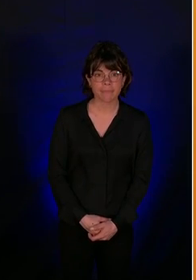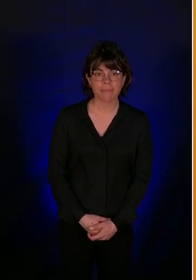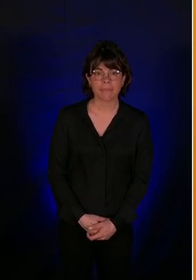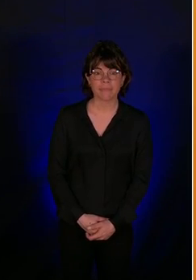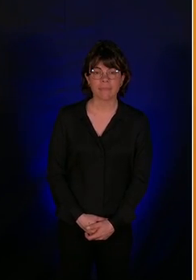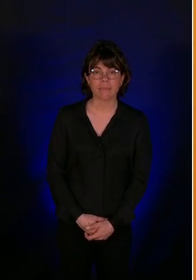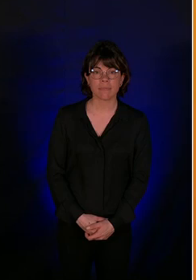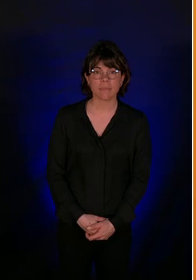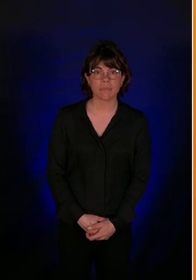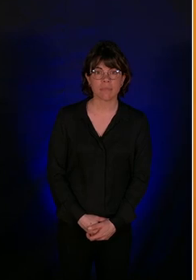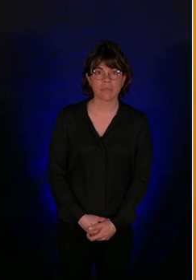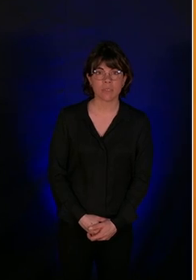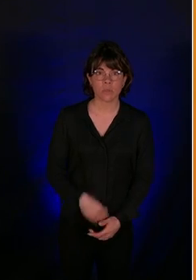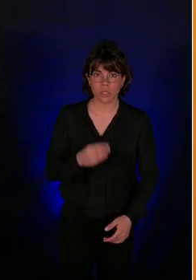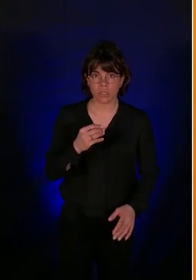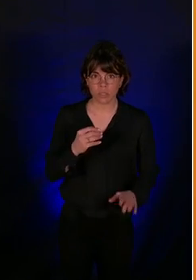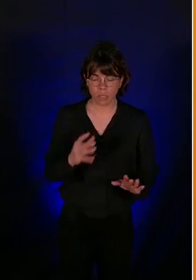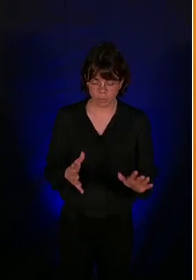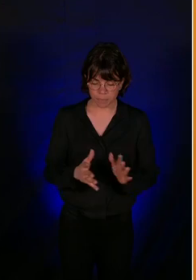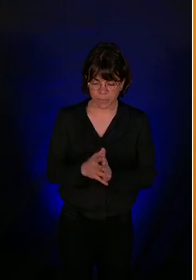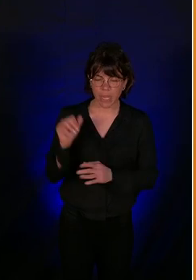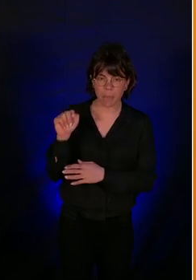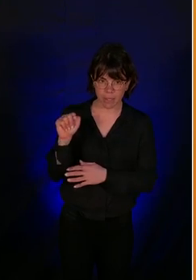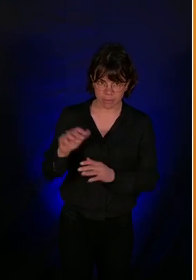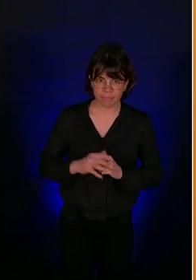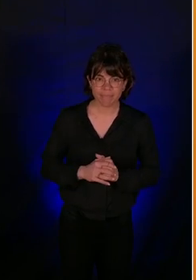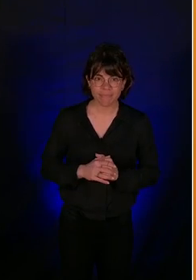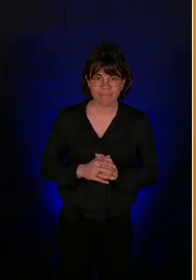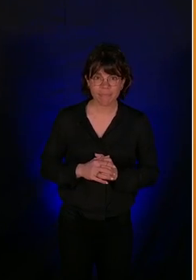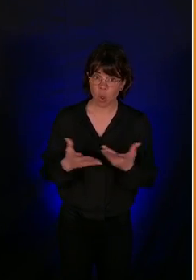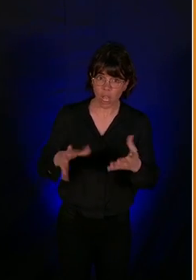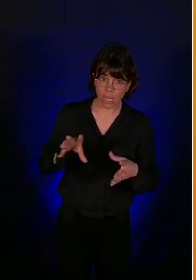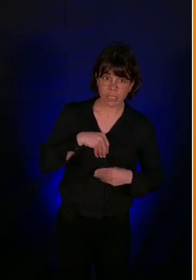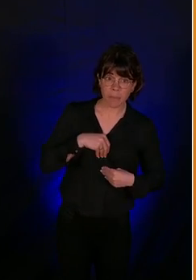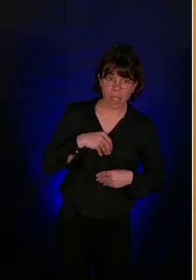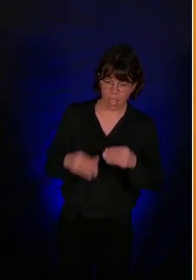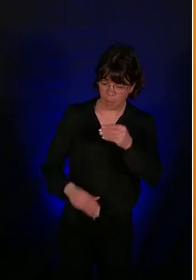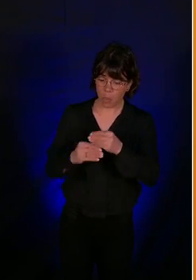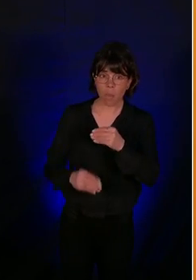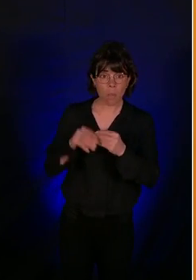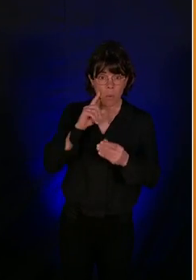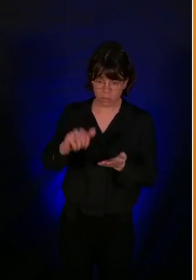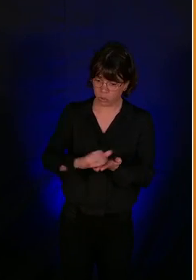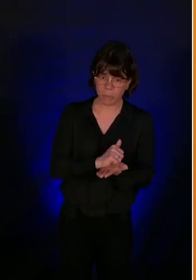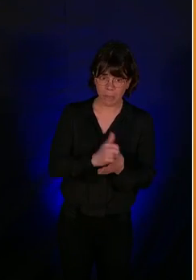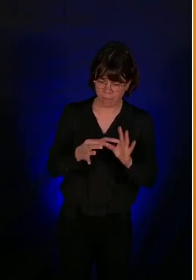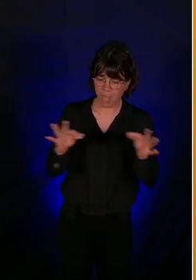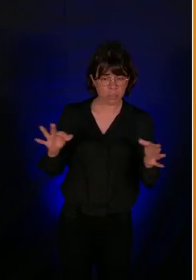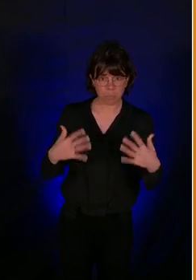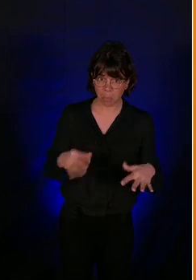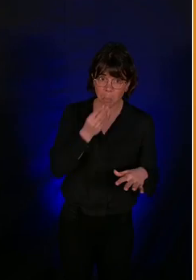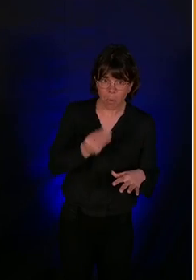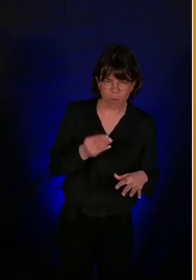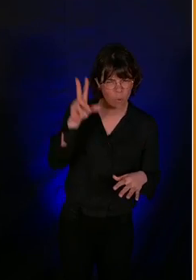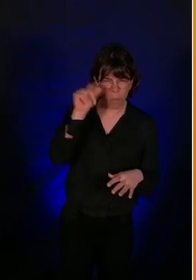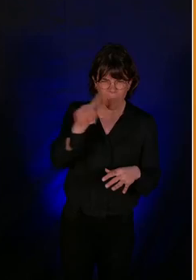c'est comme ça oui ça marche oui camarade ben on a accepté ton ton amendement puisqueen fait on l'a supprimé cette ligne donc en fait on